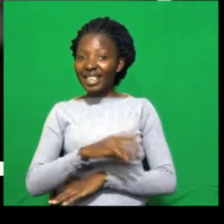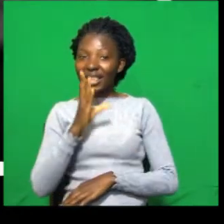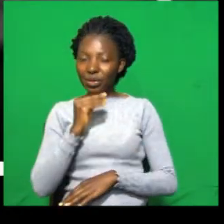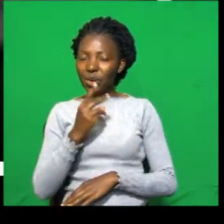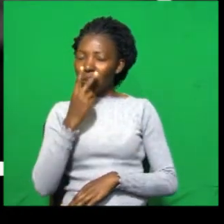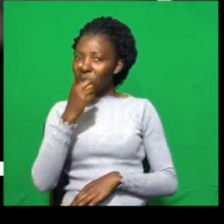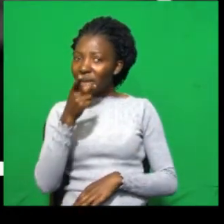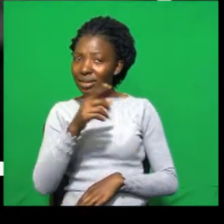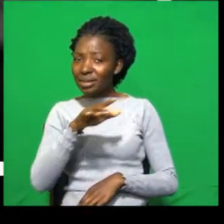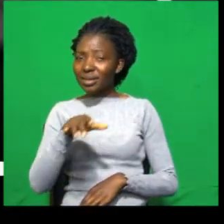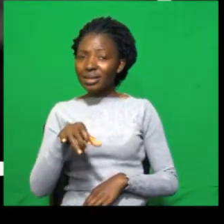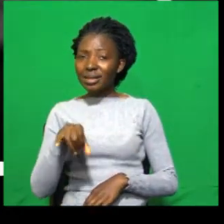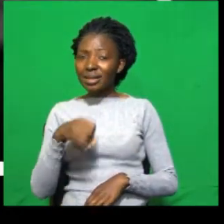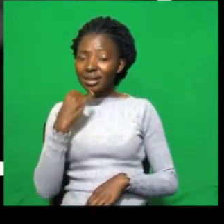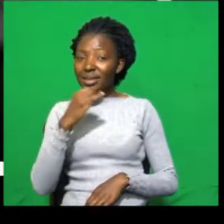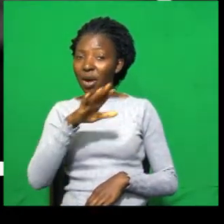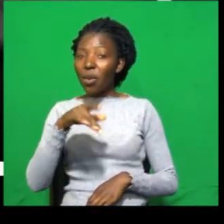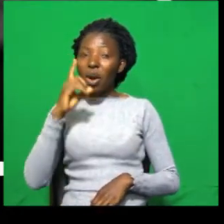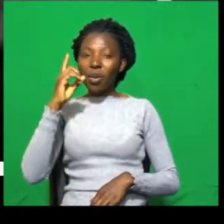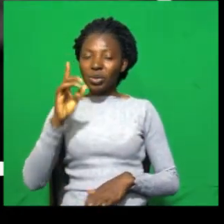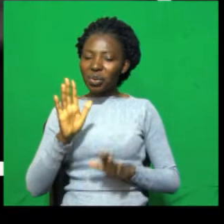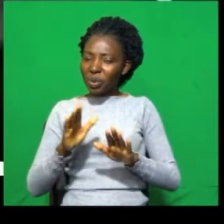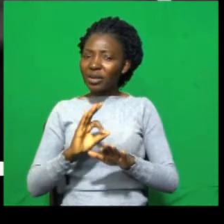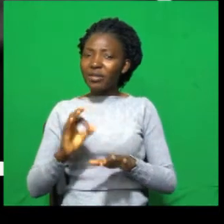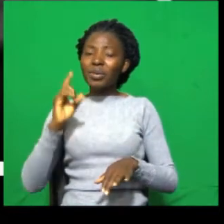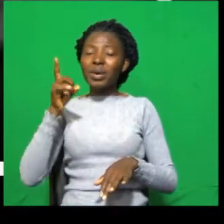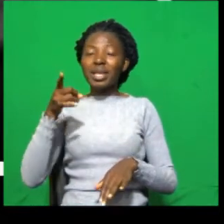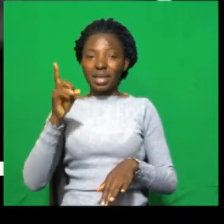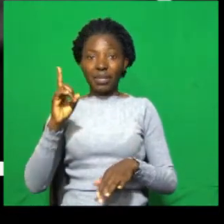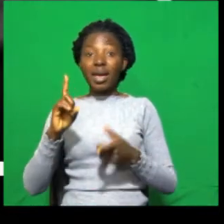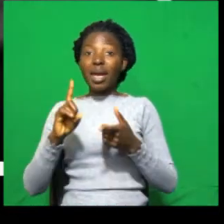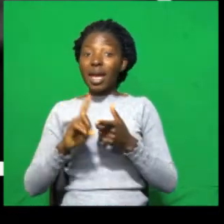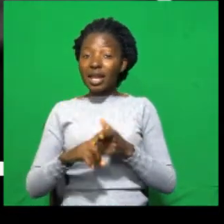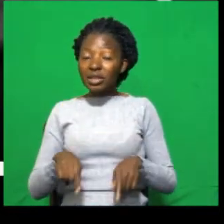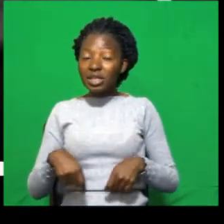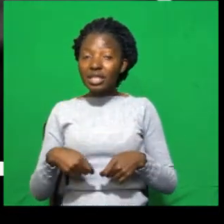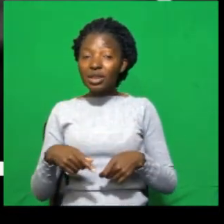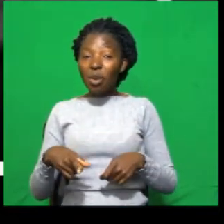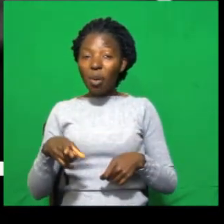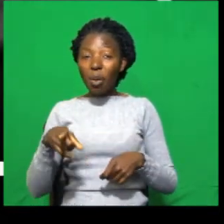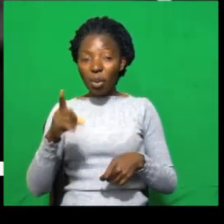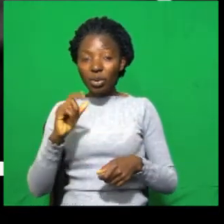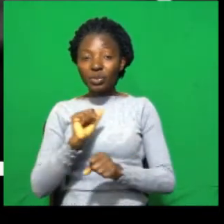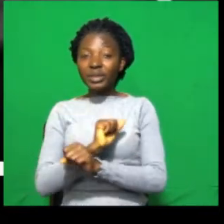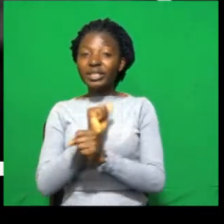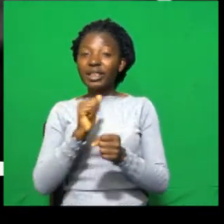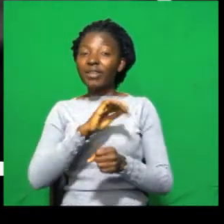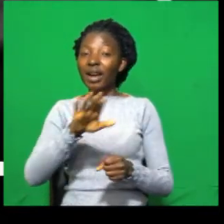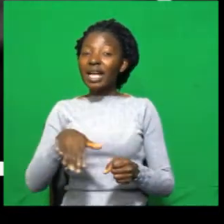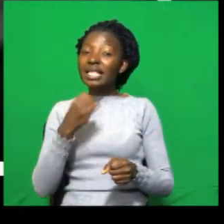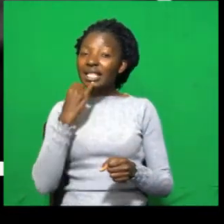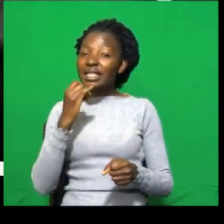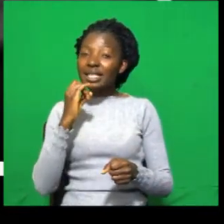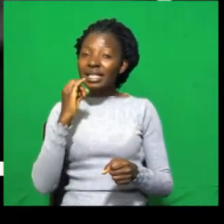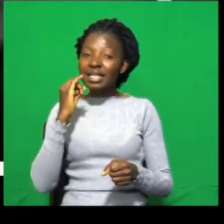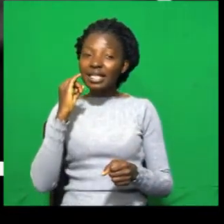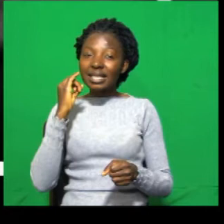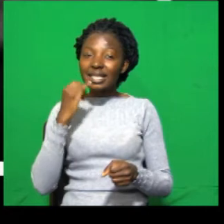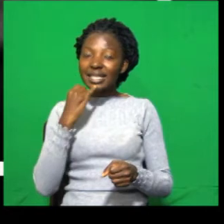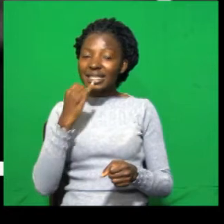ndiye Mwari wedu, takanga takamumirira. Iye uchatiponesa. Uyu ndiye Jehovha,